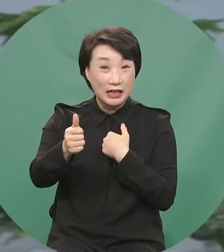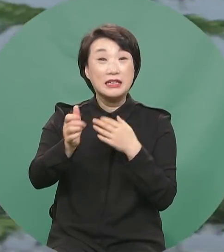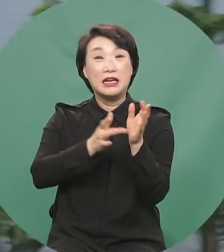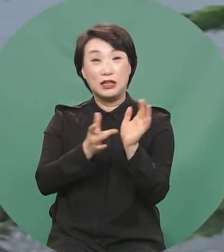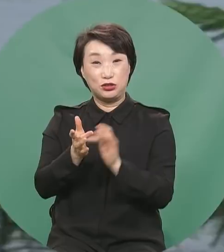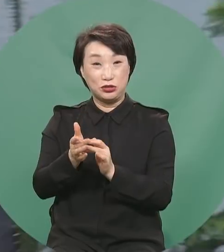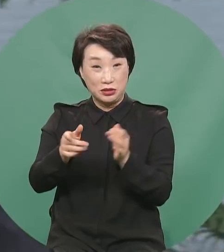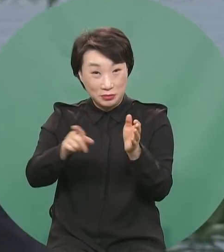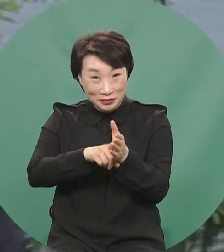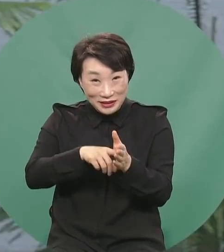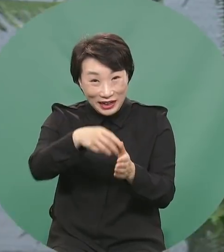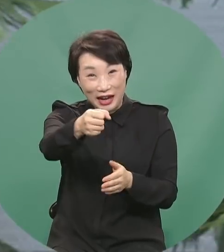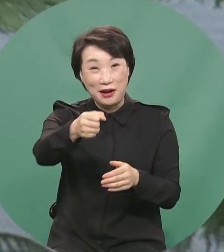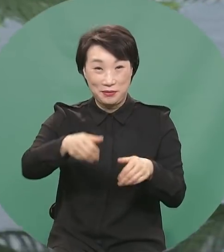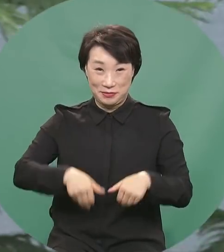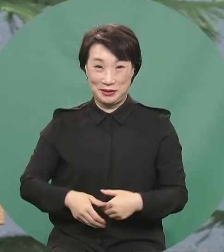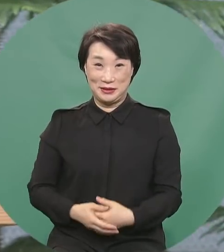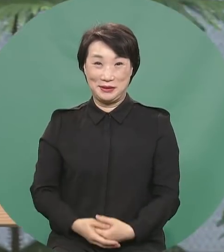나를 믿으라.